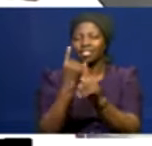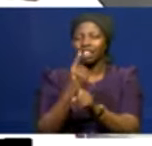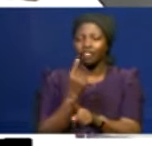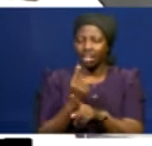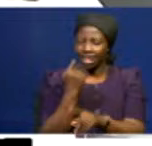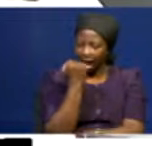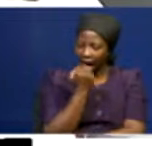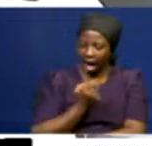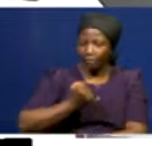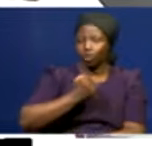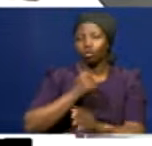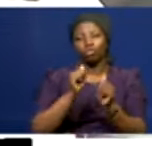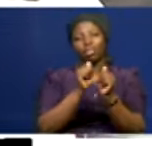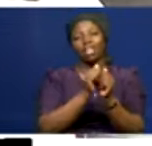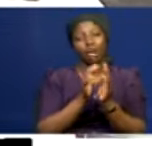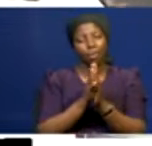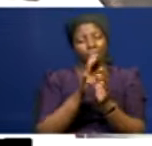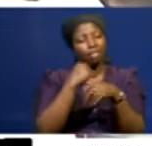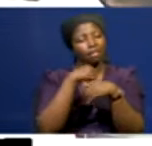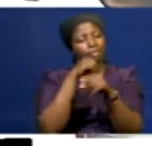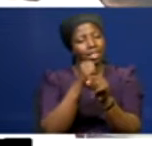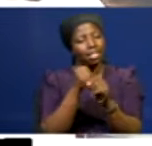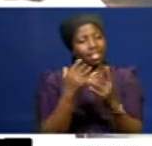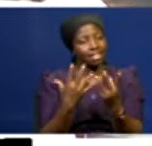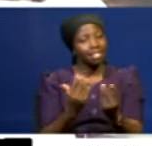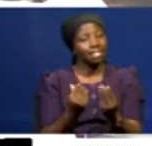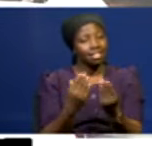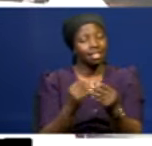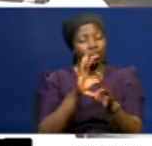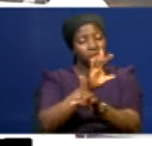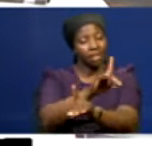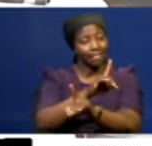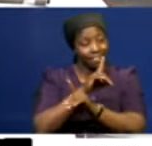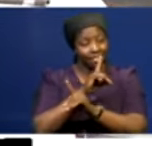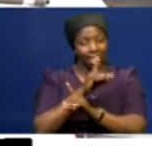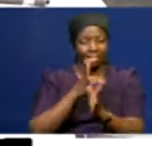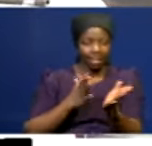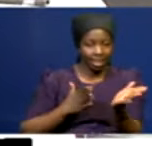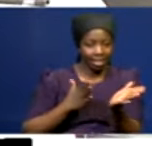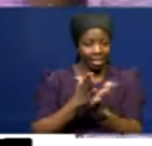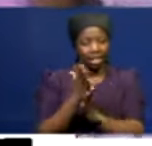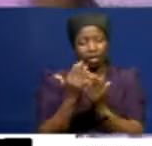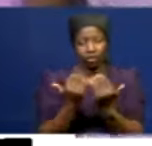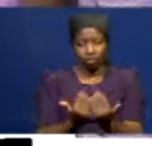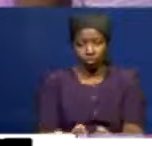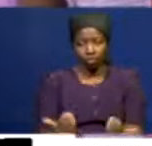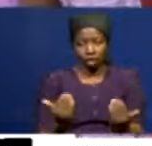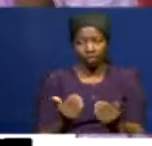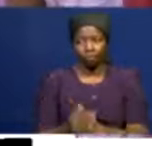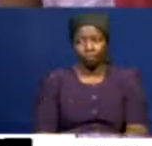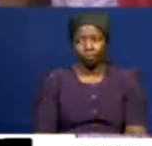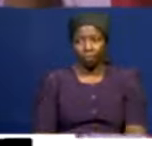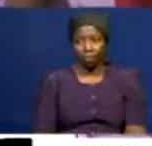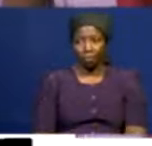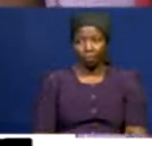na kurahisisha kumradhi utetezi wa haki zao.